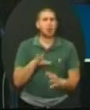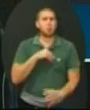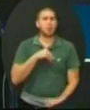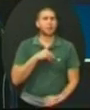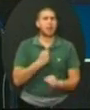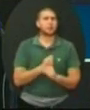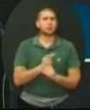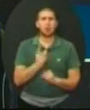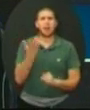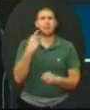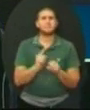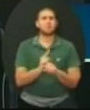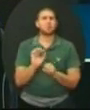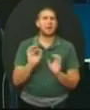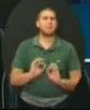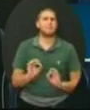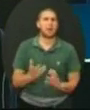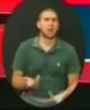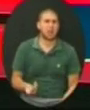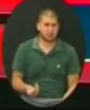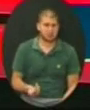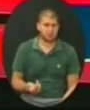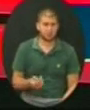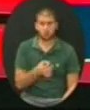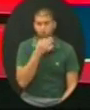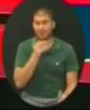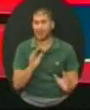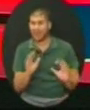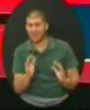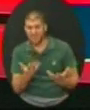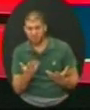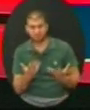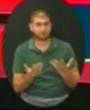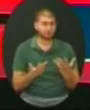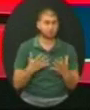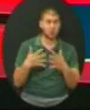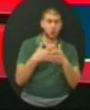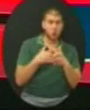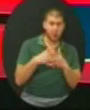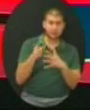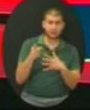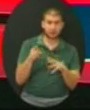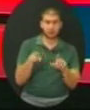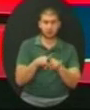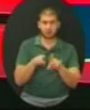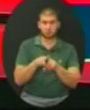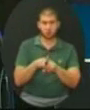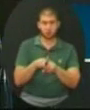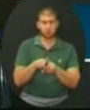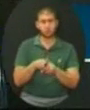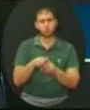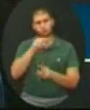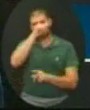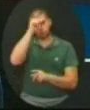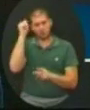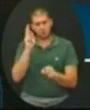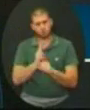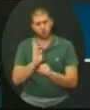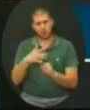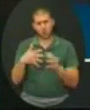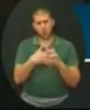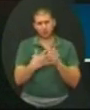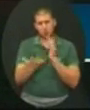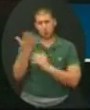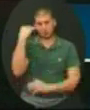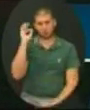באופוזיציה. זה לא היה בתקופתה. אז האם קואליציה שומרת על שמה של קואליציה הקודמת